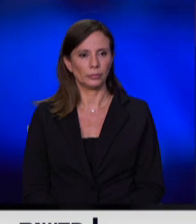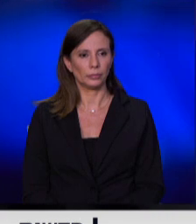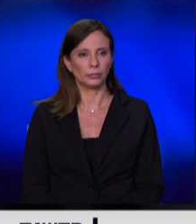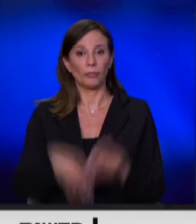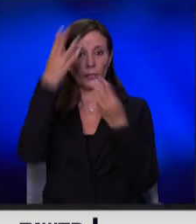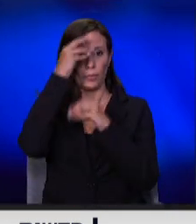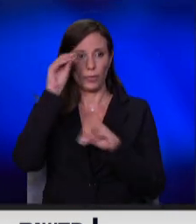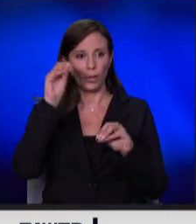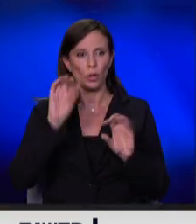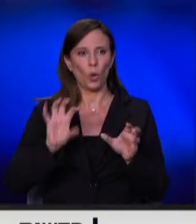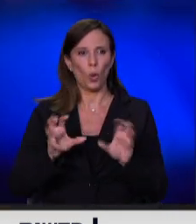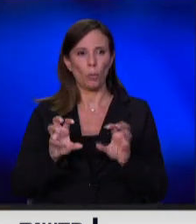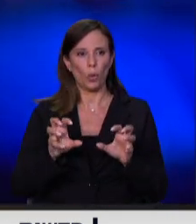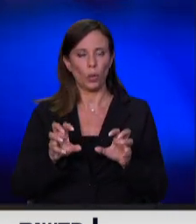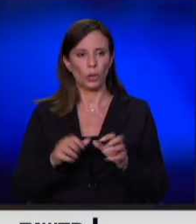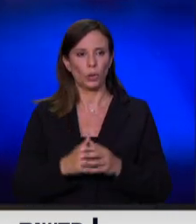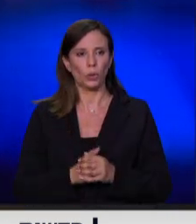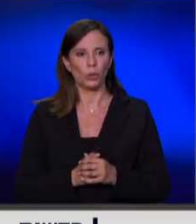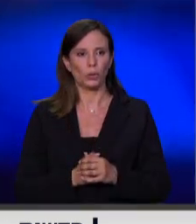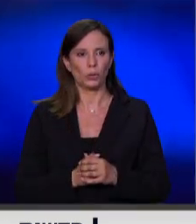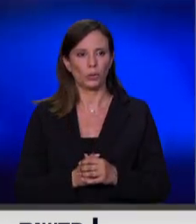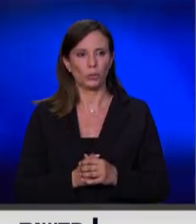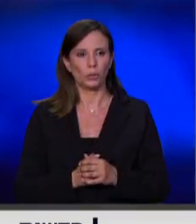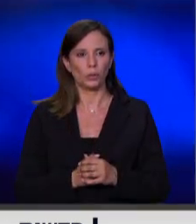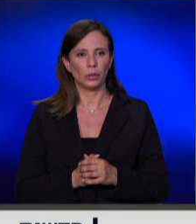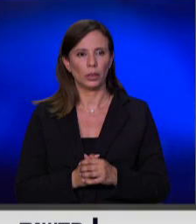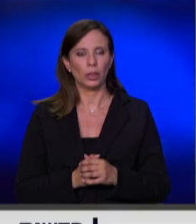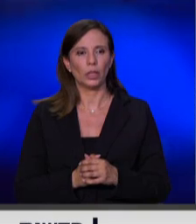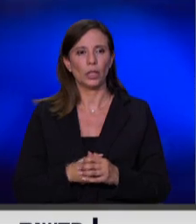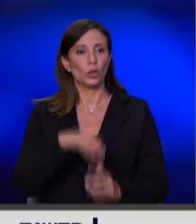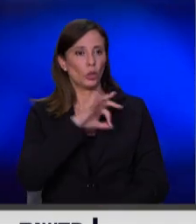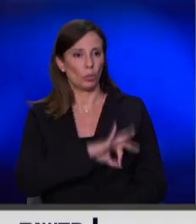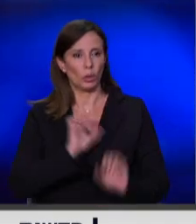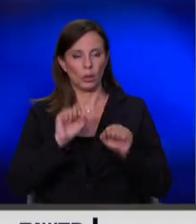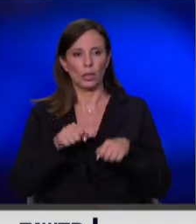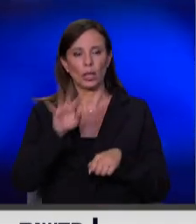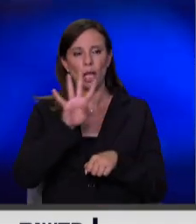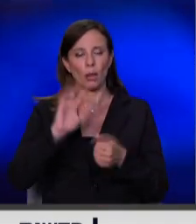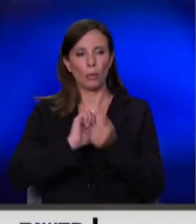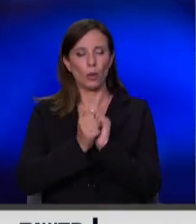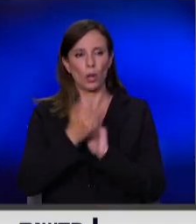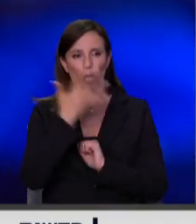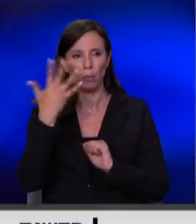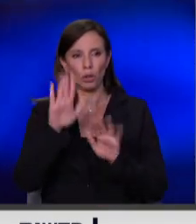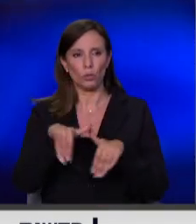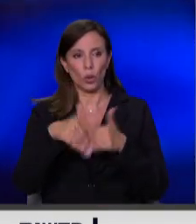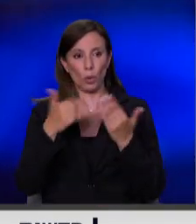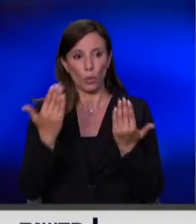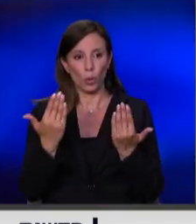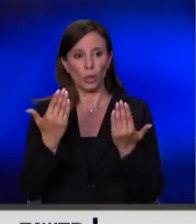Ну, а когда утром по радио нам объявили, что Путин в 4 или в 5 часов